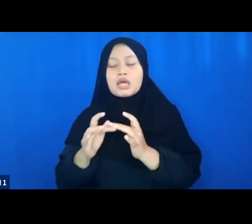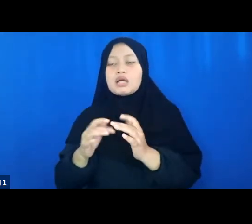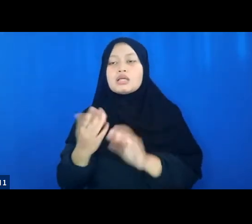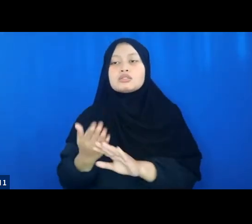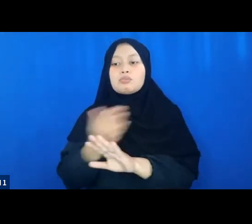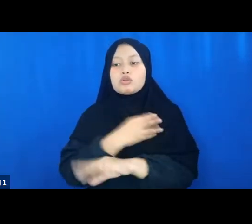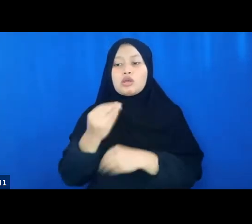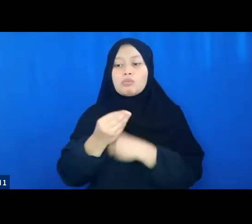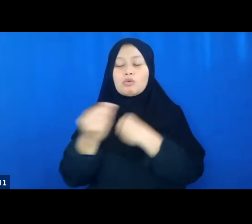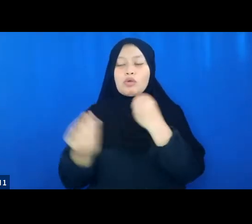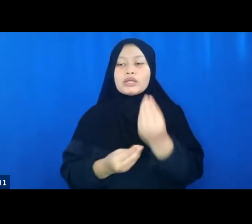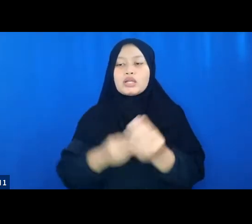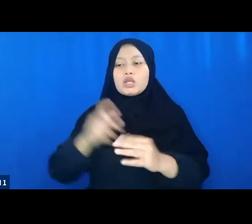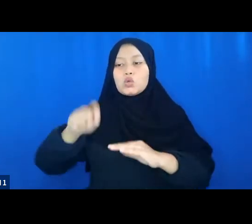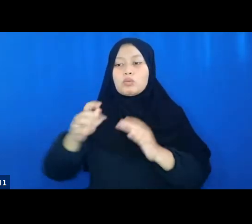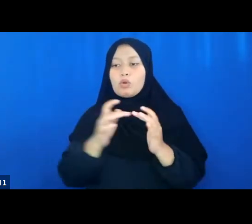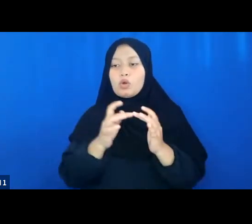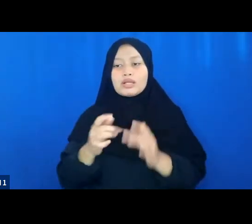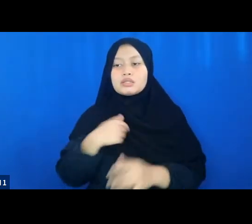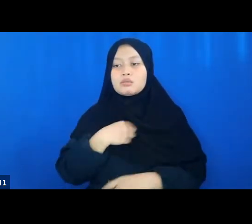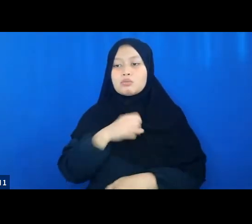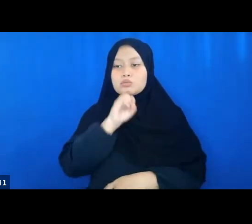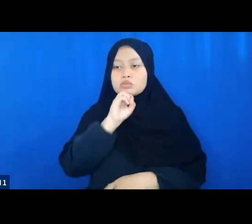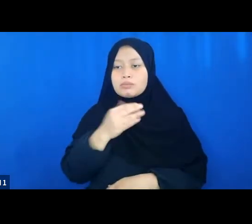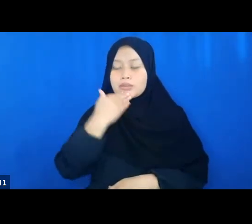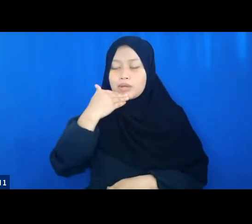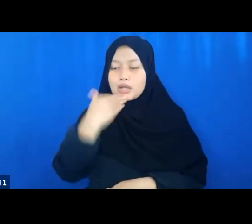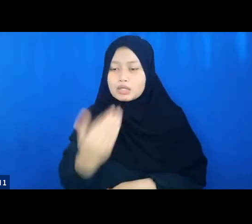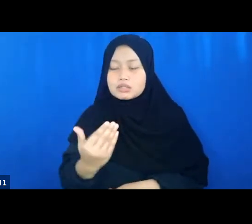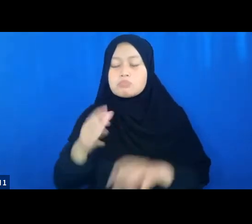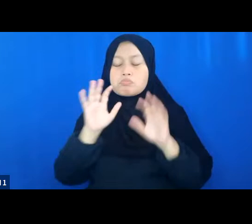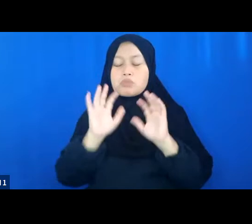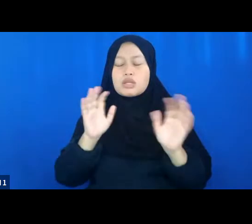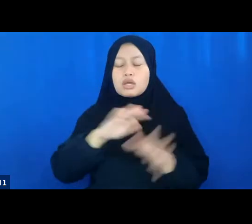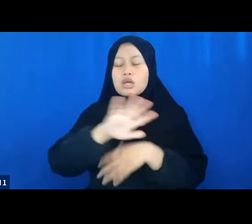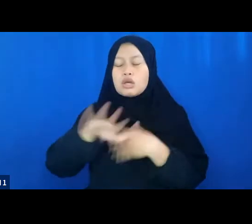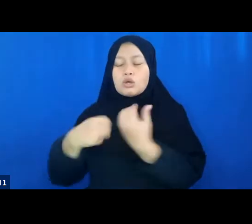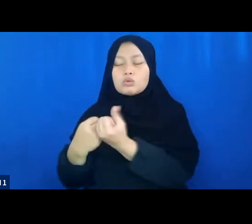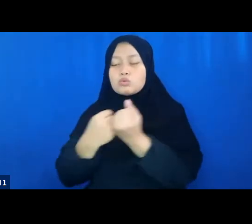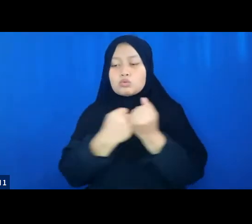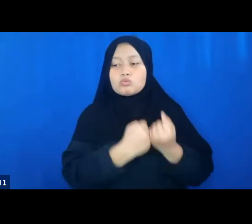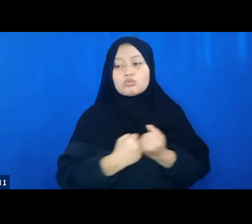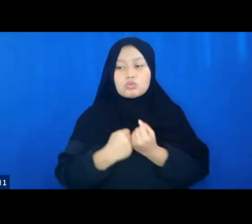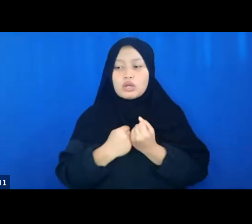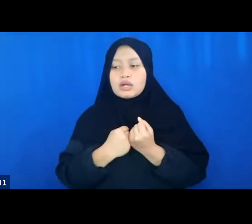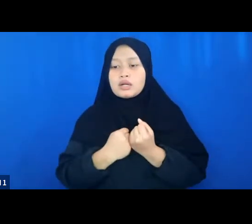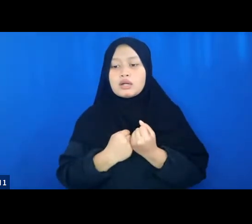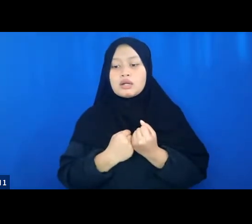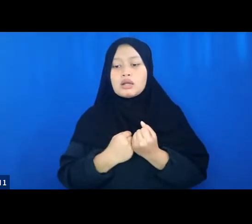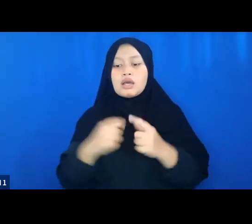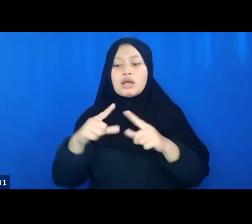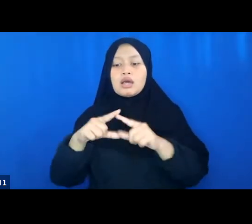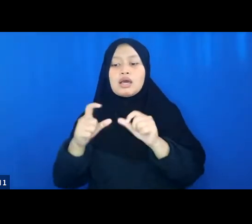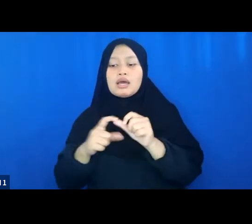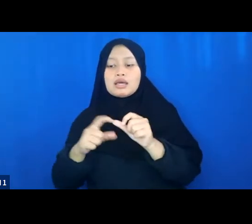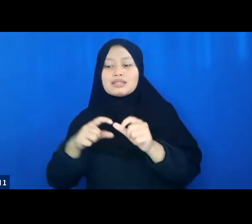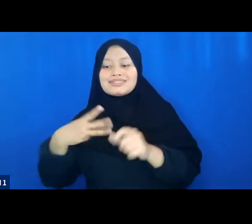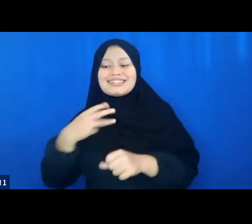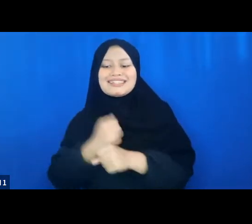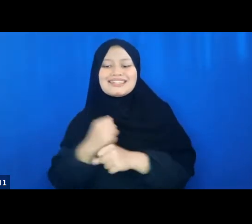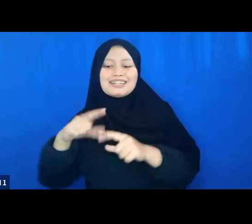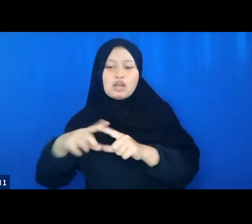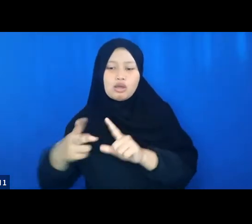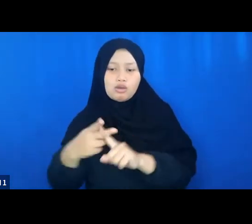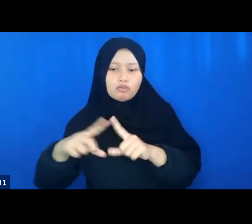hukum online Saya mengucapkan terima kasih banyak atas dukungan yang telah diberikan oleh azwin partners